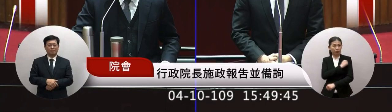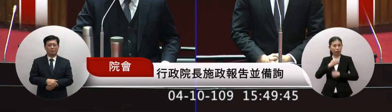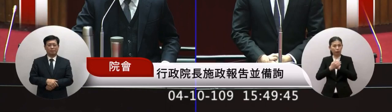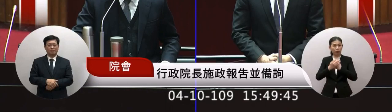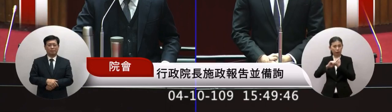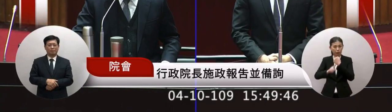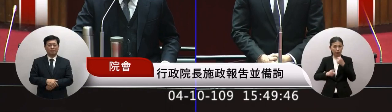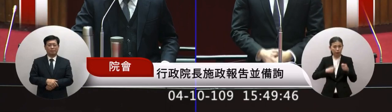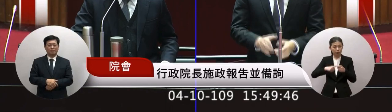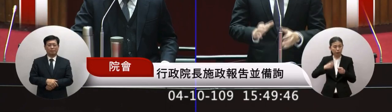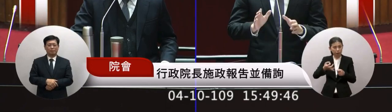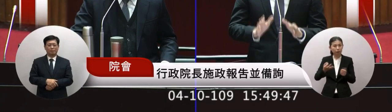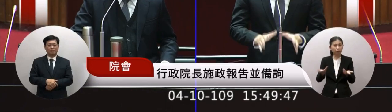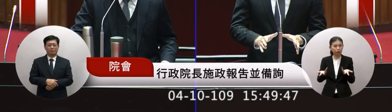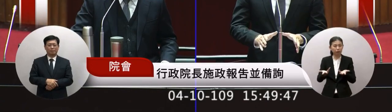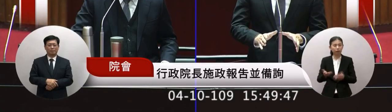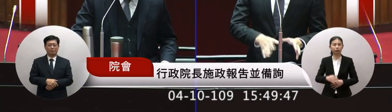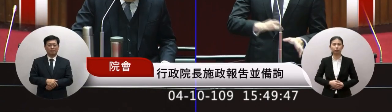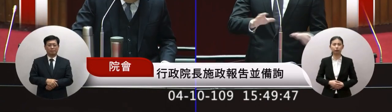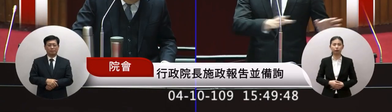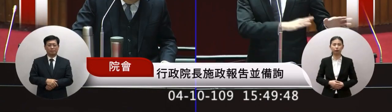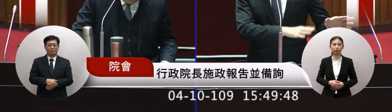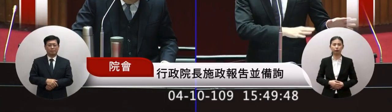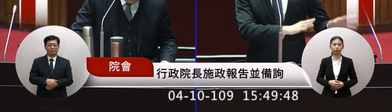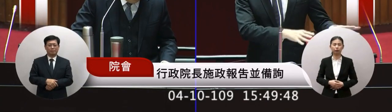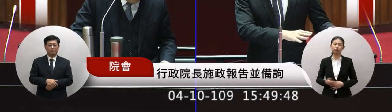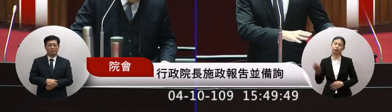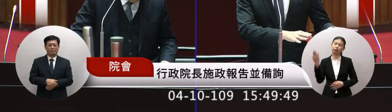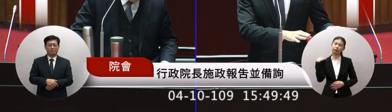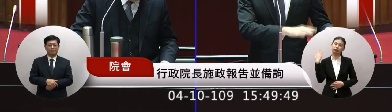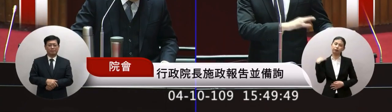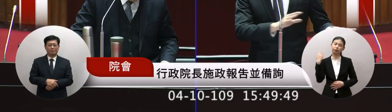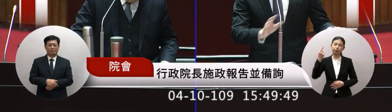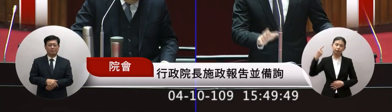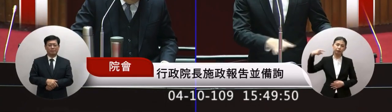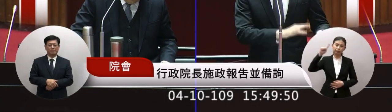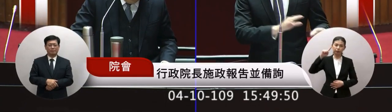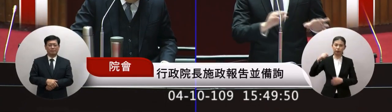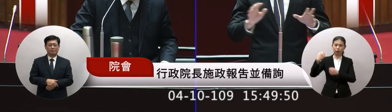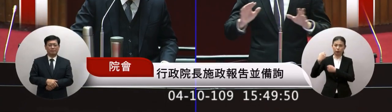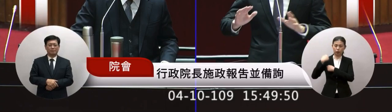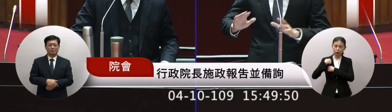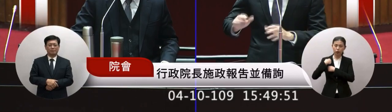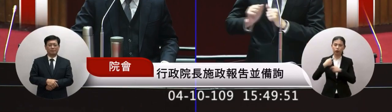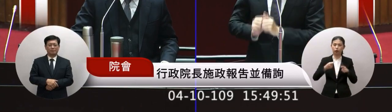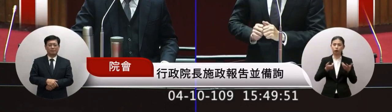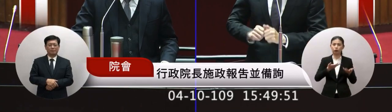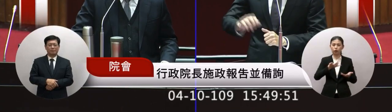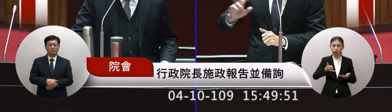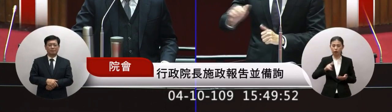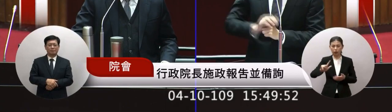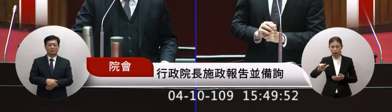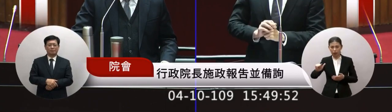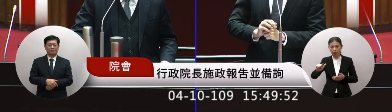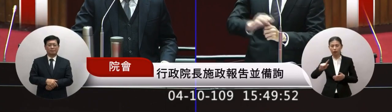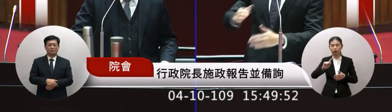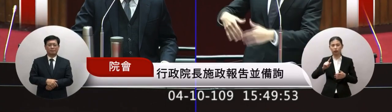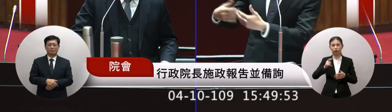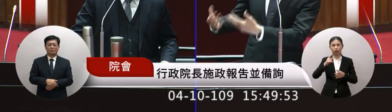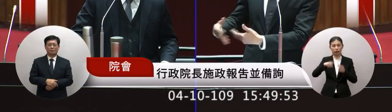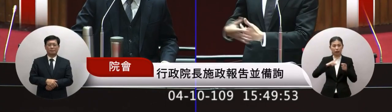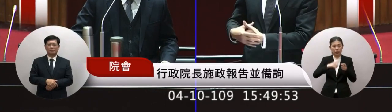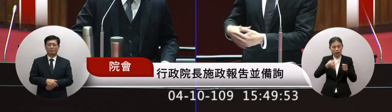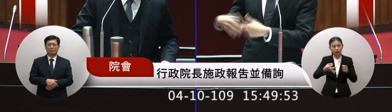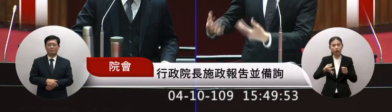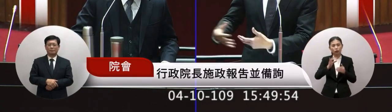代志啦吼。劳保年金，因为咱过去顶一届咱军工教的年金的改革已经过啊，已经完成。啊，刷落